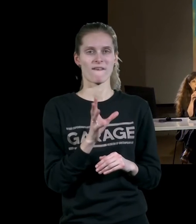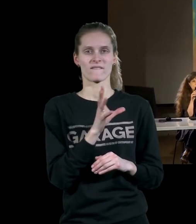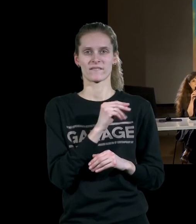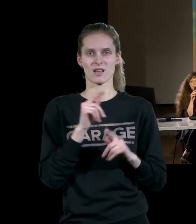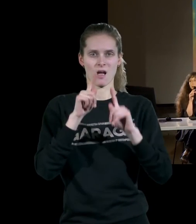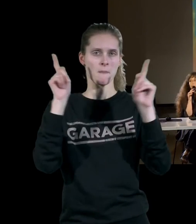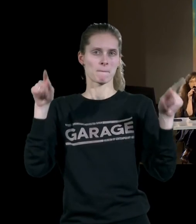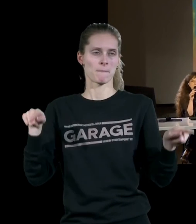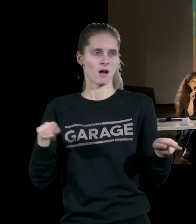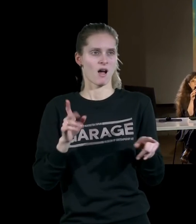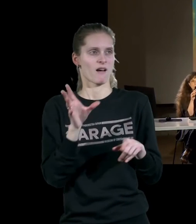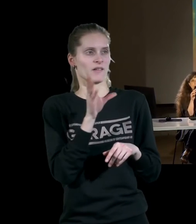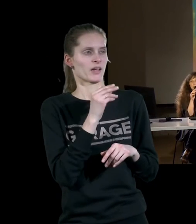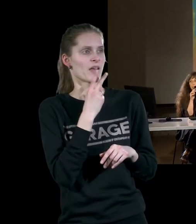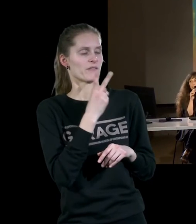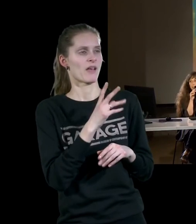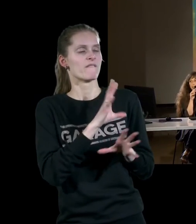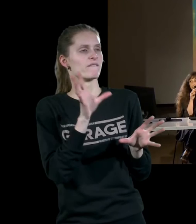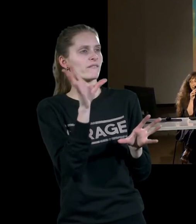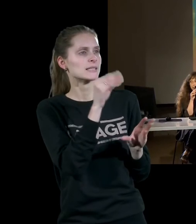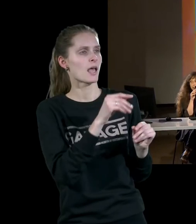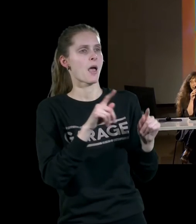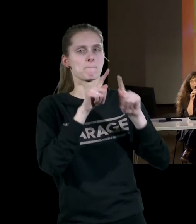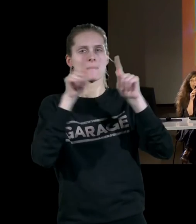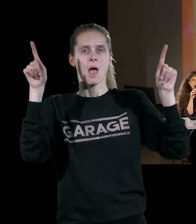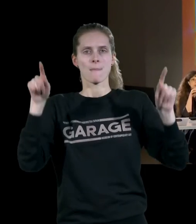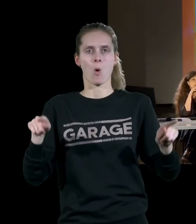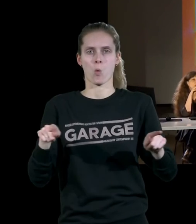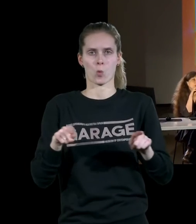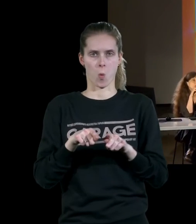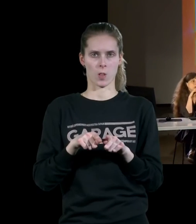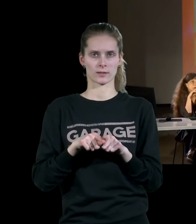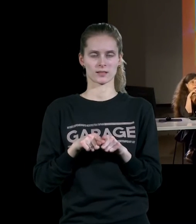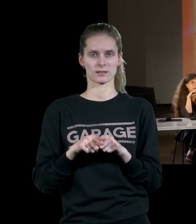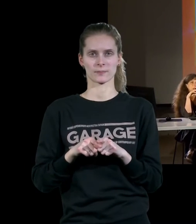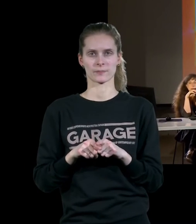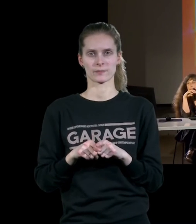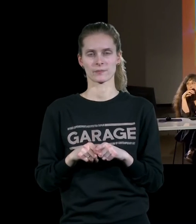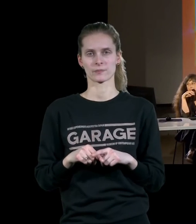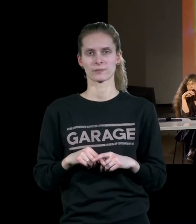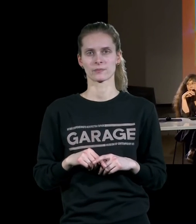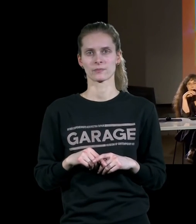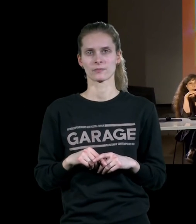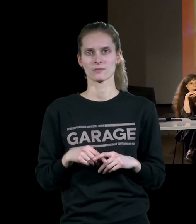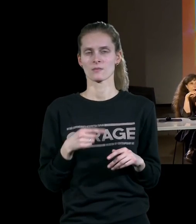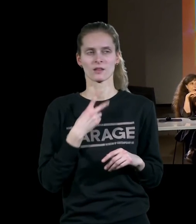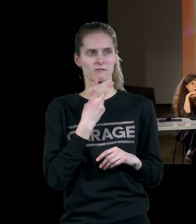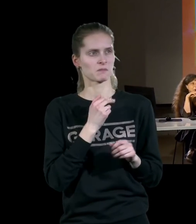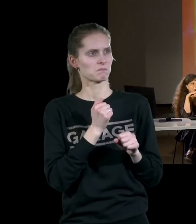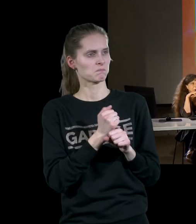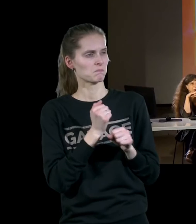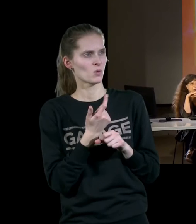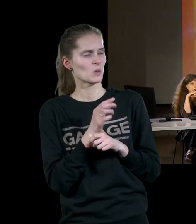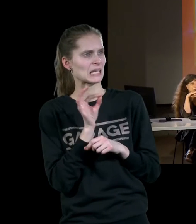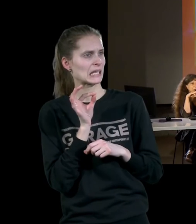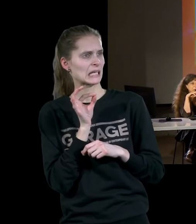словарь форм. Это всегда вот такие вот прямоугольники на холсте. Прямоугольники, которые сделаны очень хитрым образом, когда мы